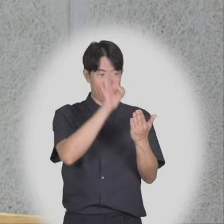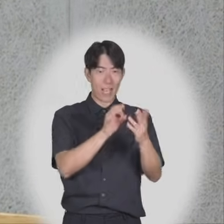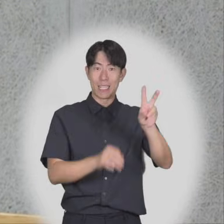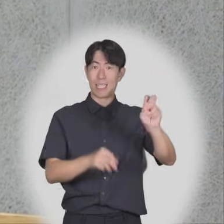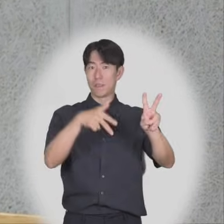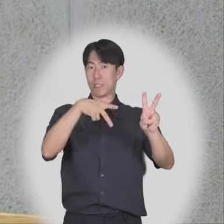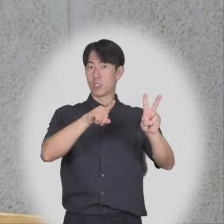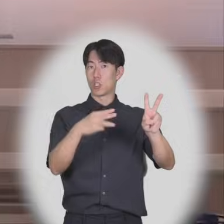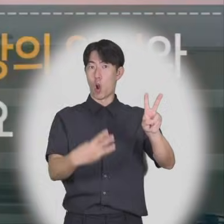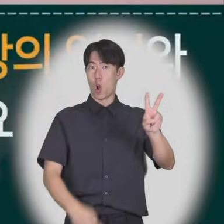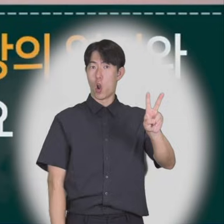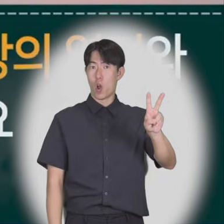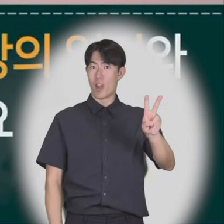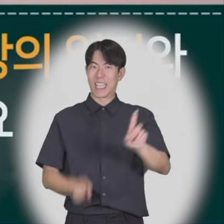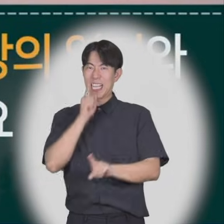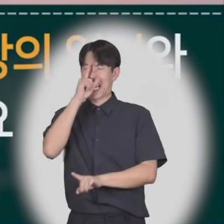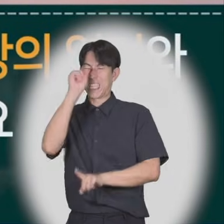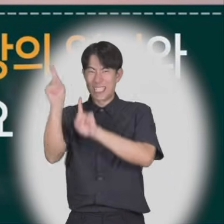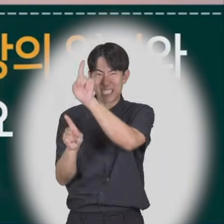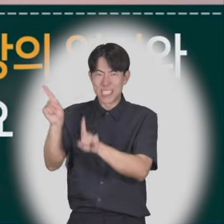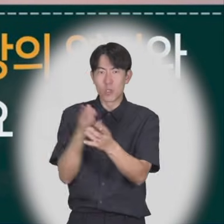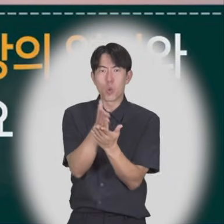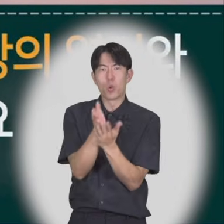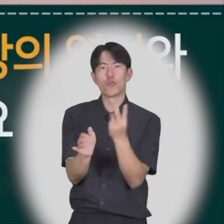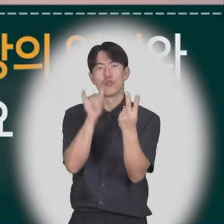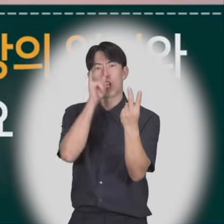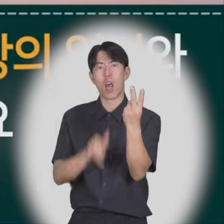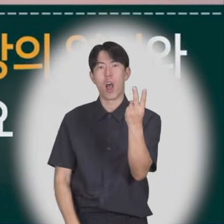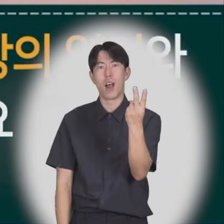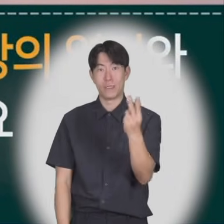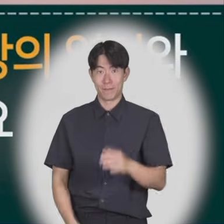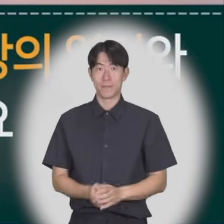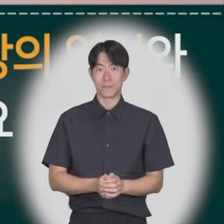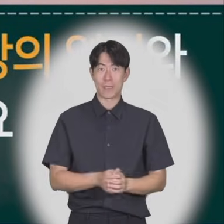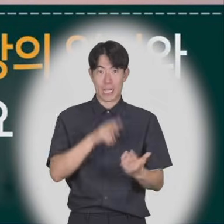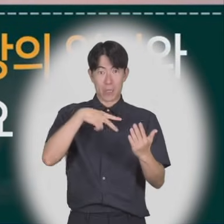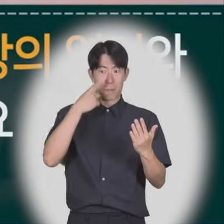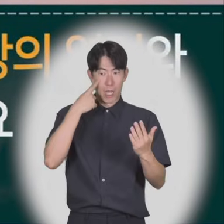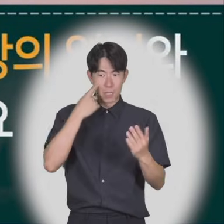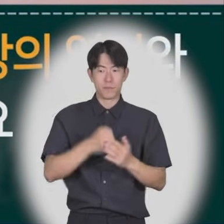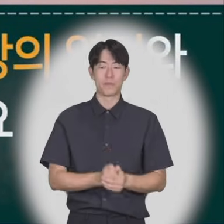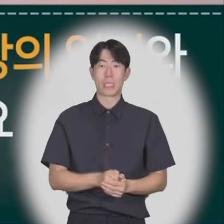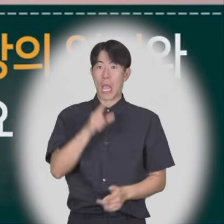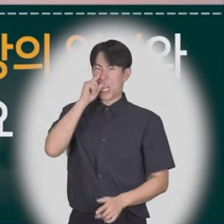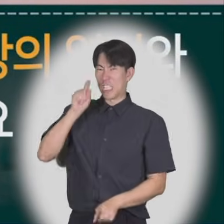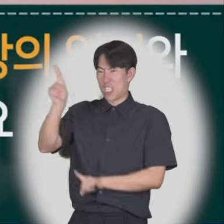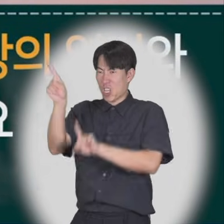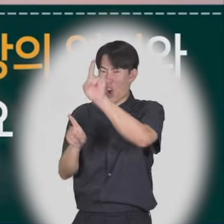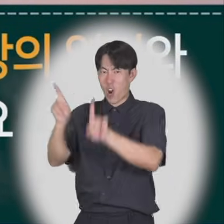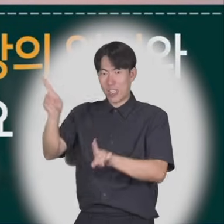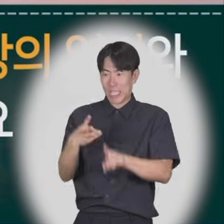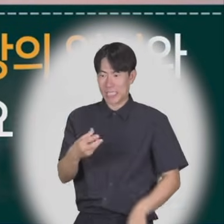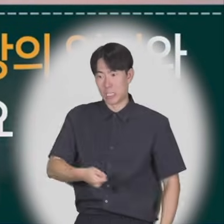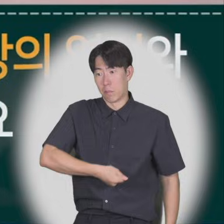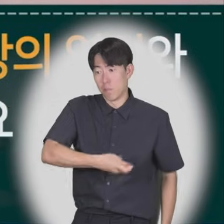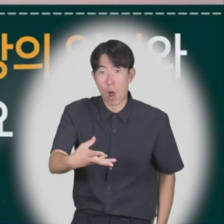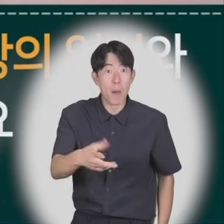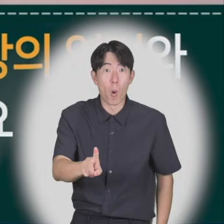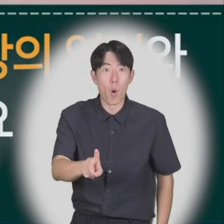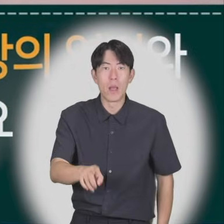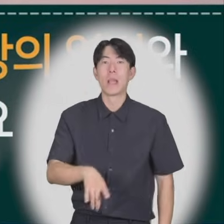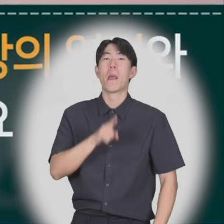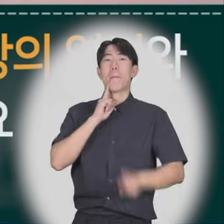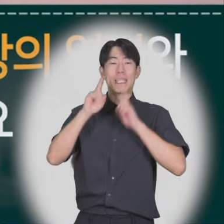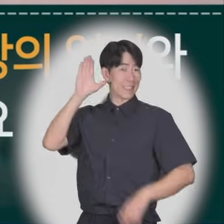22절에 두 가지를 제시하고 있어요. 한번 같이 봉독하실까요? 22절입니다. 시작. 가시떨기에 부러졌다는 것은